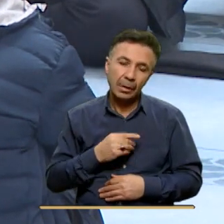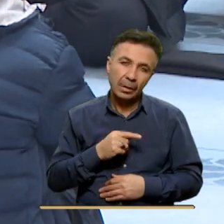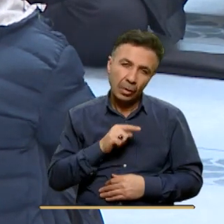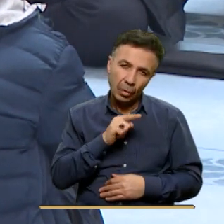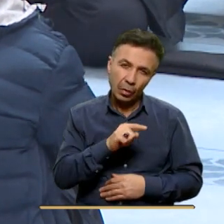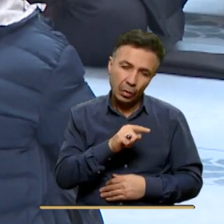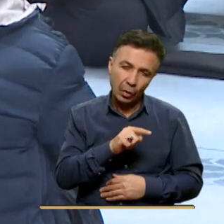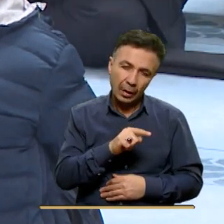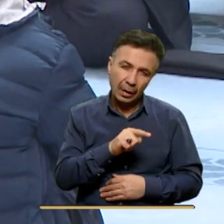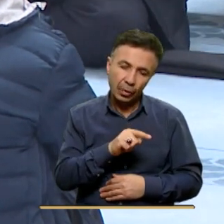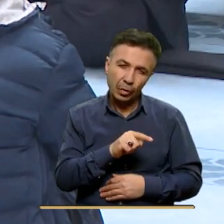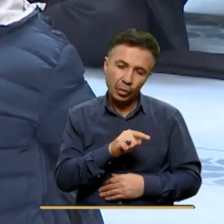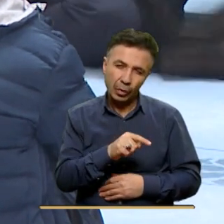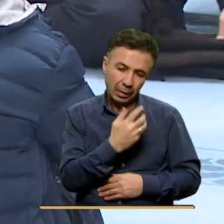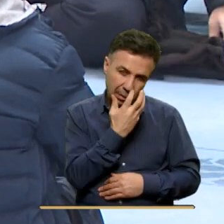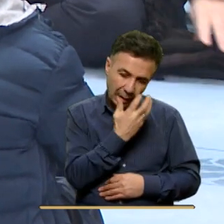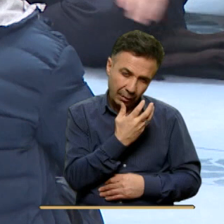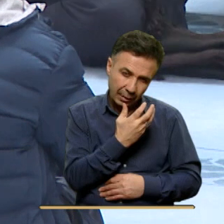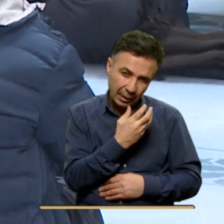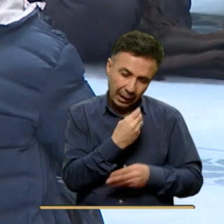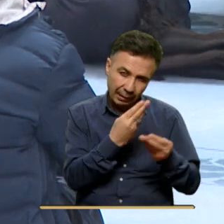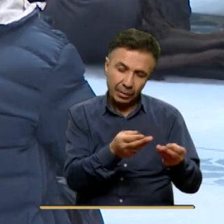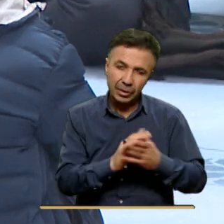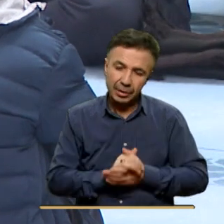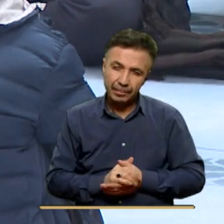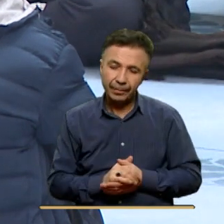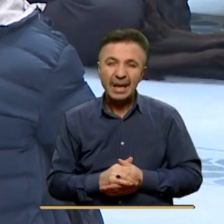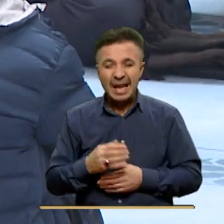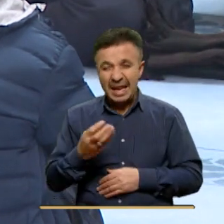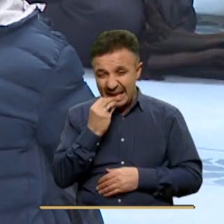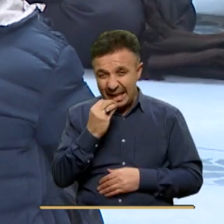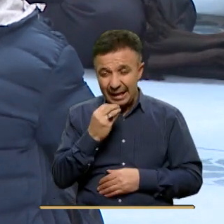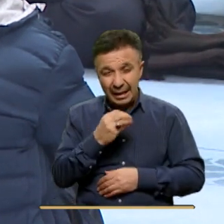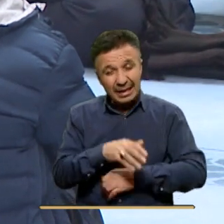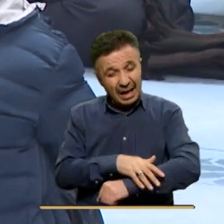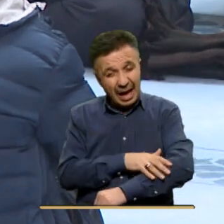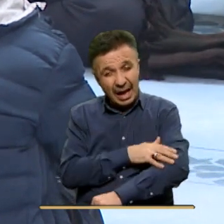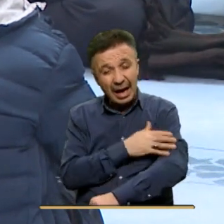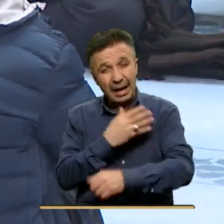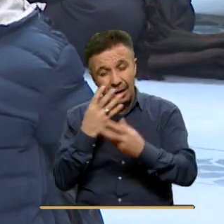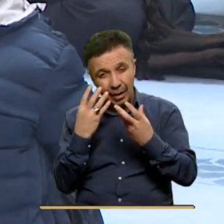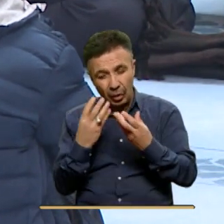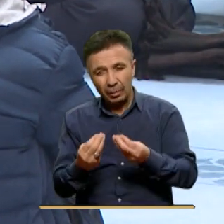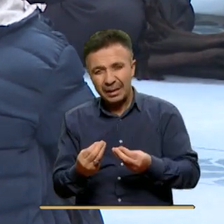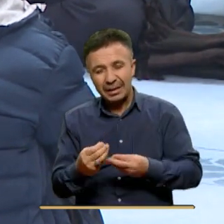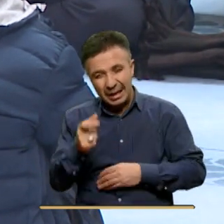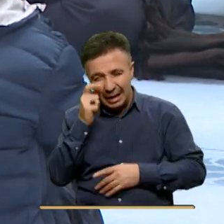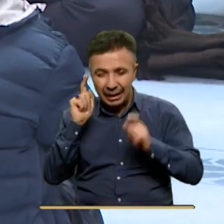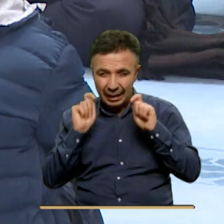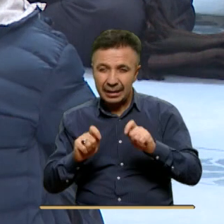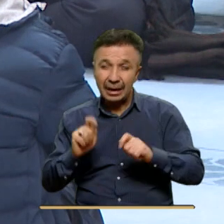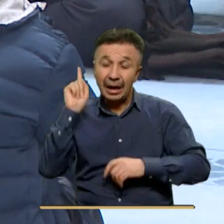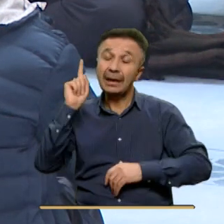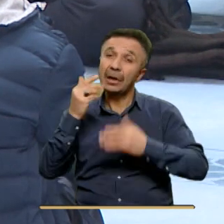tavsiyede bulunuyor. Yediklerinin helal olmasına dikkat et ki duaların